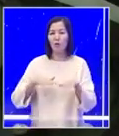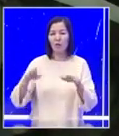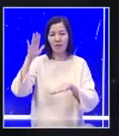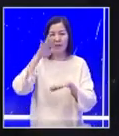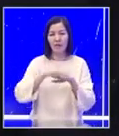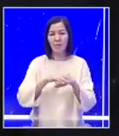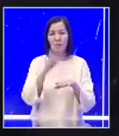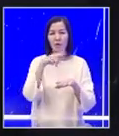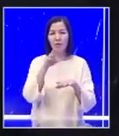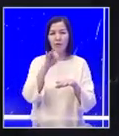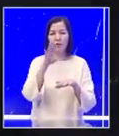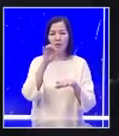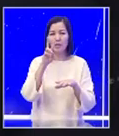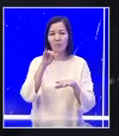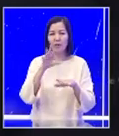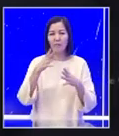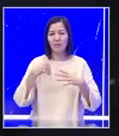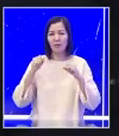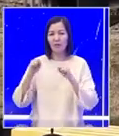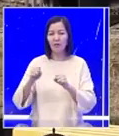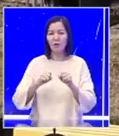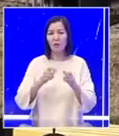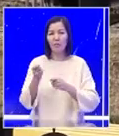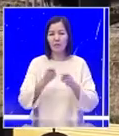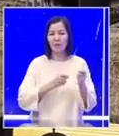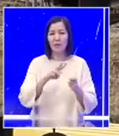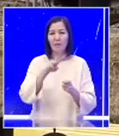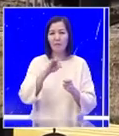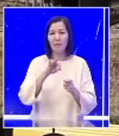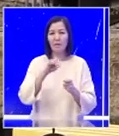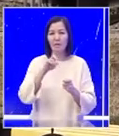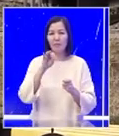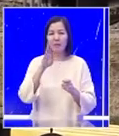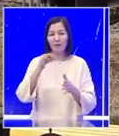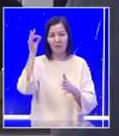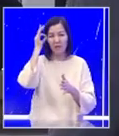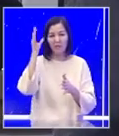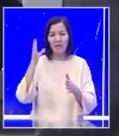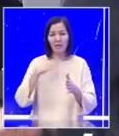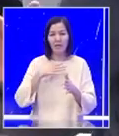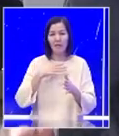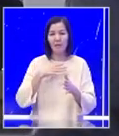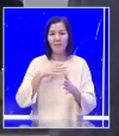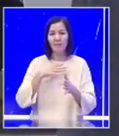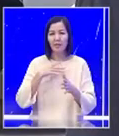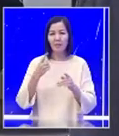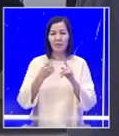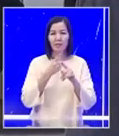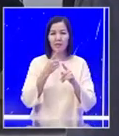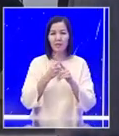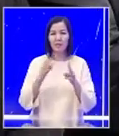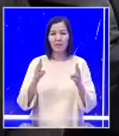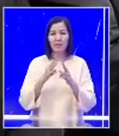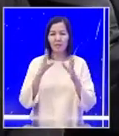Әскербек Дүйсенбаевты, денсаулық басқармасының бастығы Маралбек Мейірбековті де еске алды. Алдыңғысы жұмыс деп жүріп жанып кетті. Соңғысының